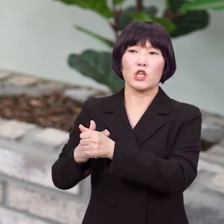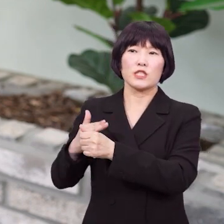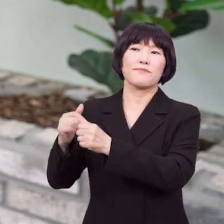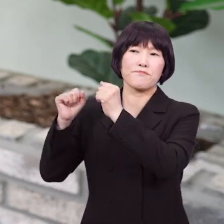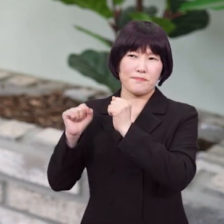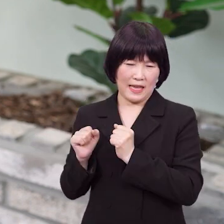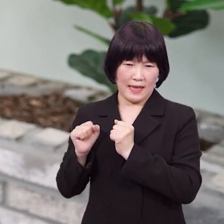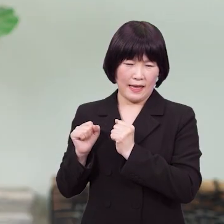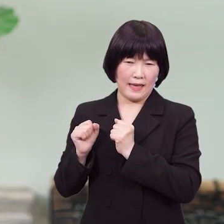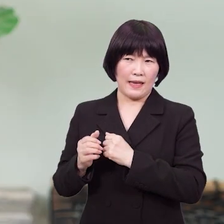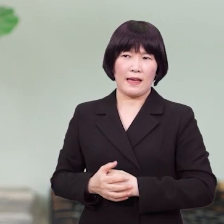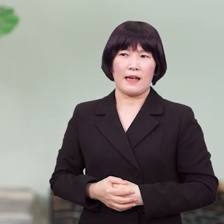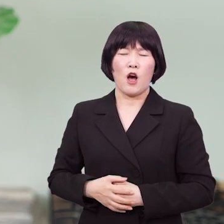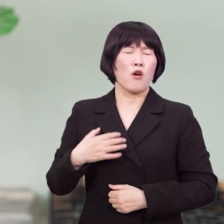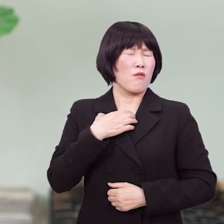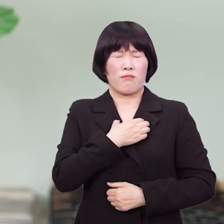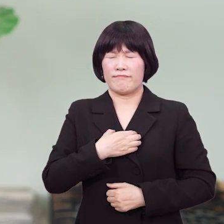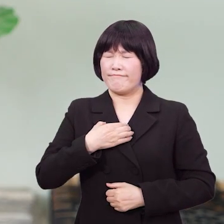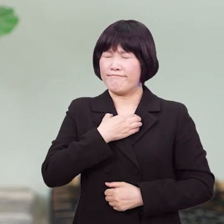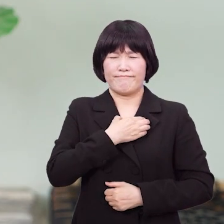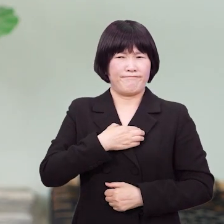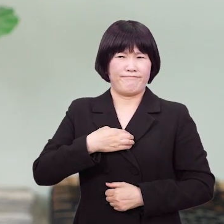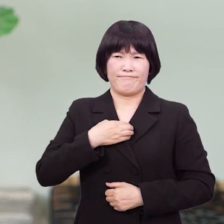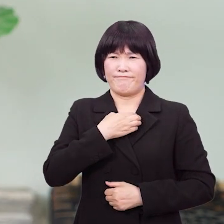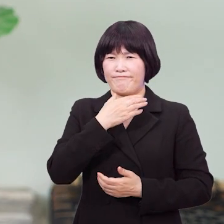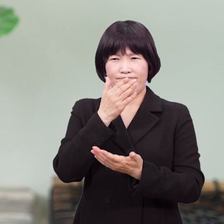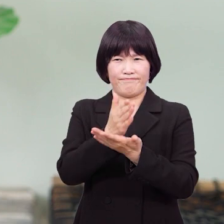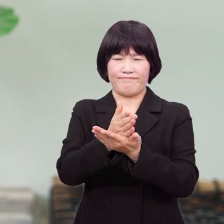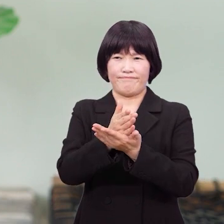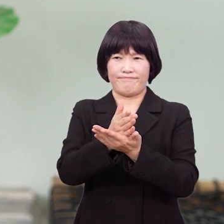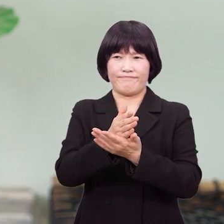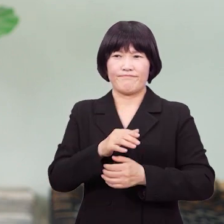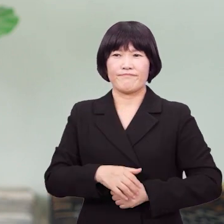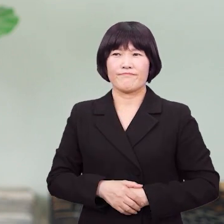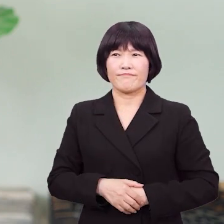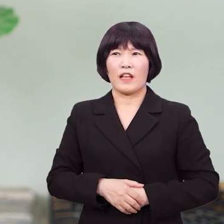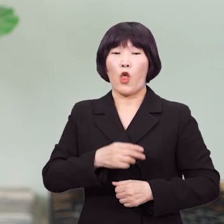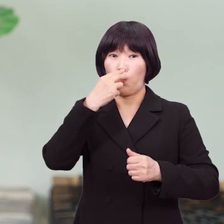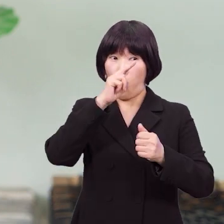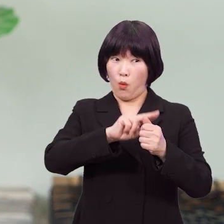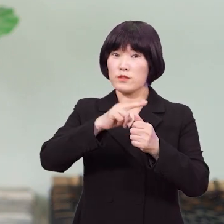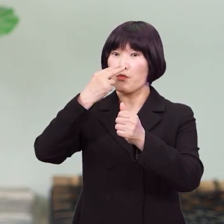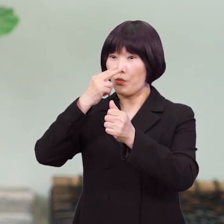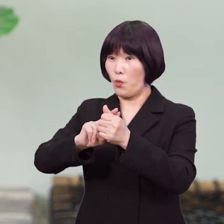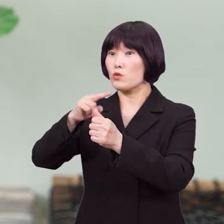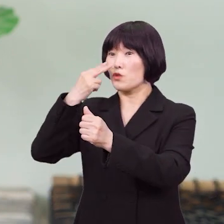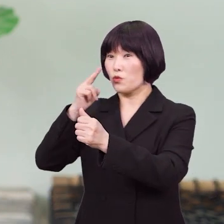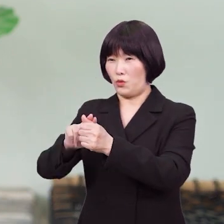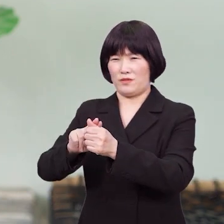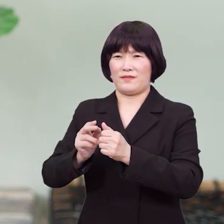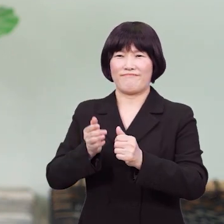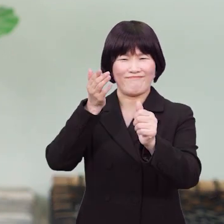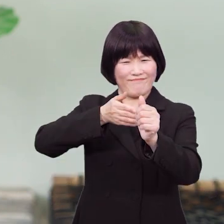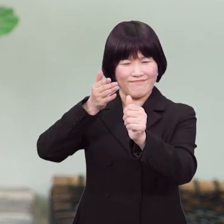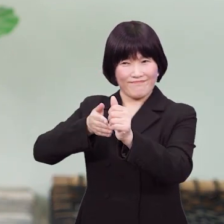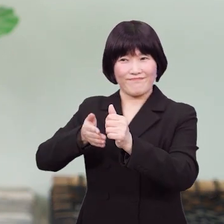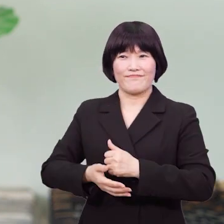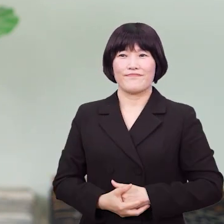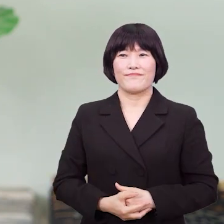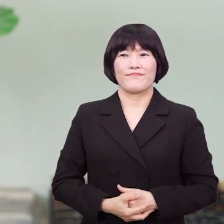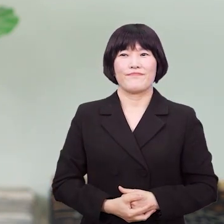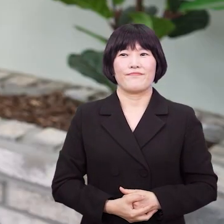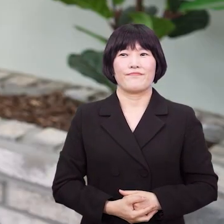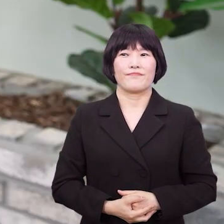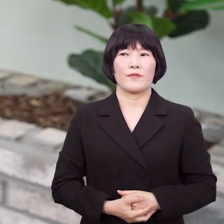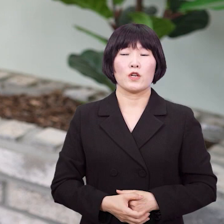계시기 때문에 하나도 걱정할 게 없으니 많이 도전하라고 말해주고